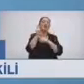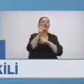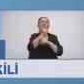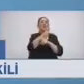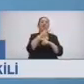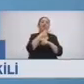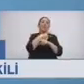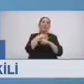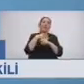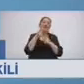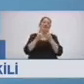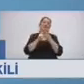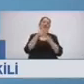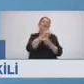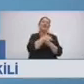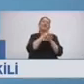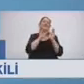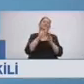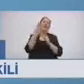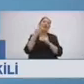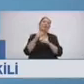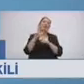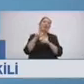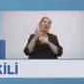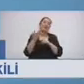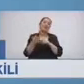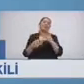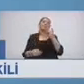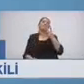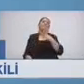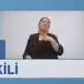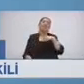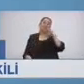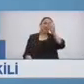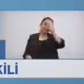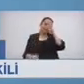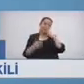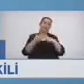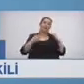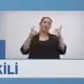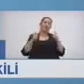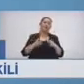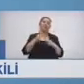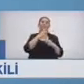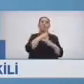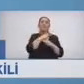belediyelerine ve vatandaşlara destek olmalıdır. Ben İstanbul Büyükşehir Belediyesi'nin